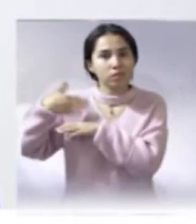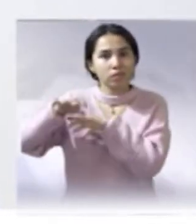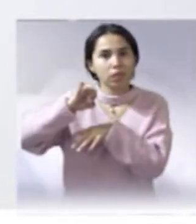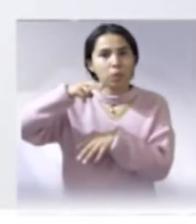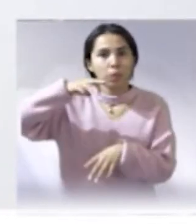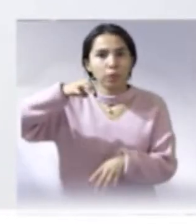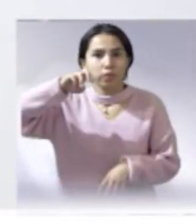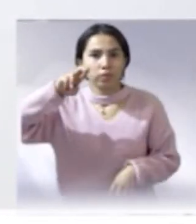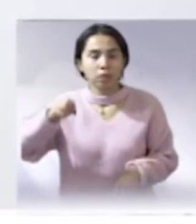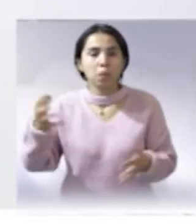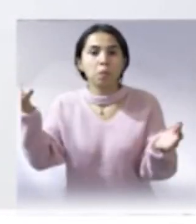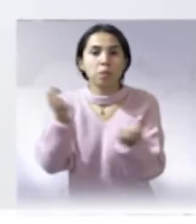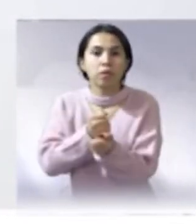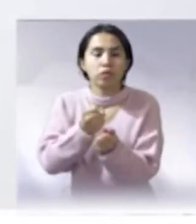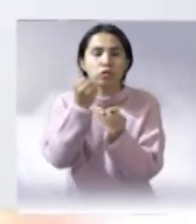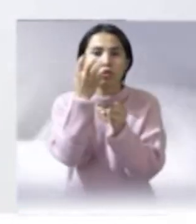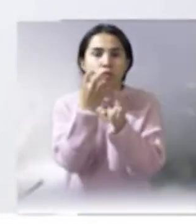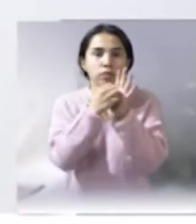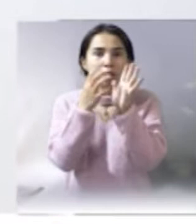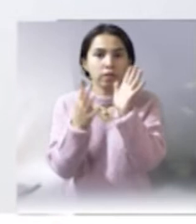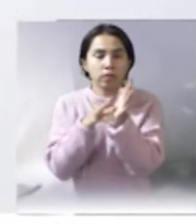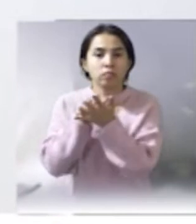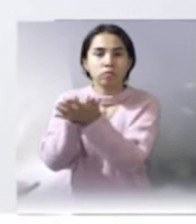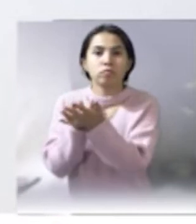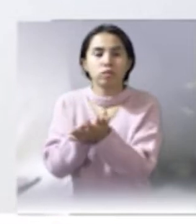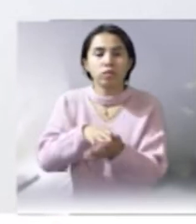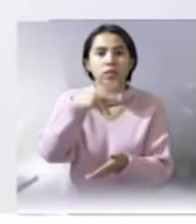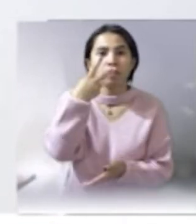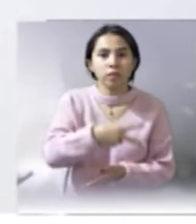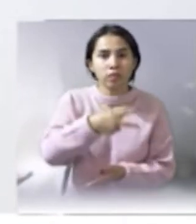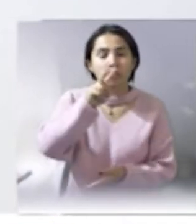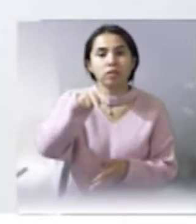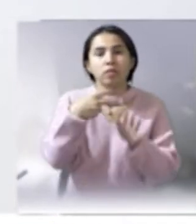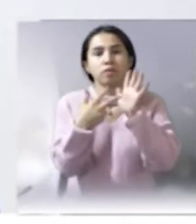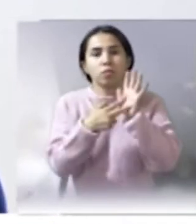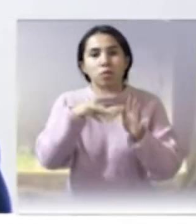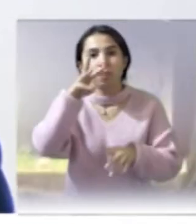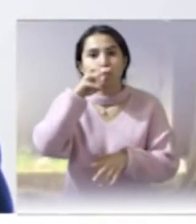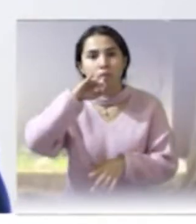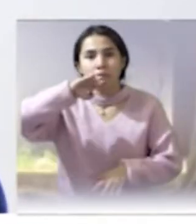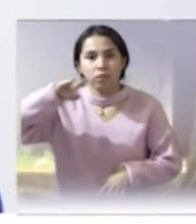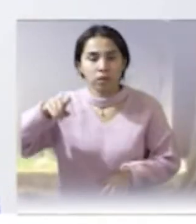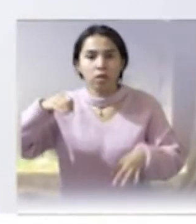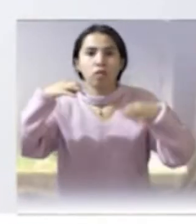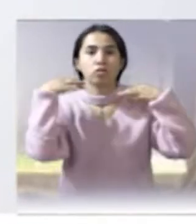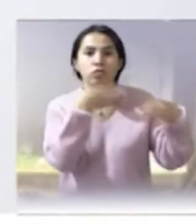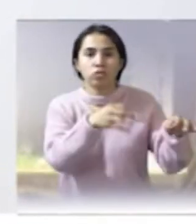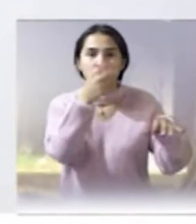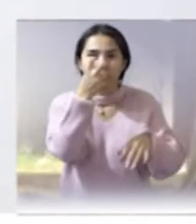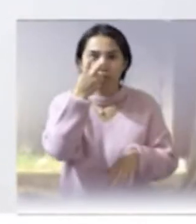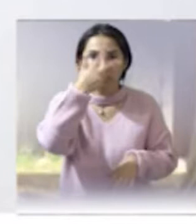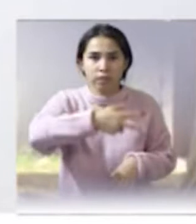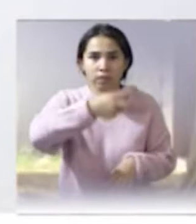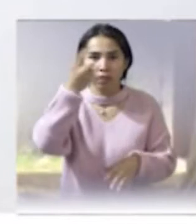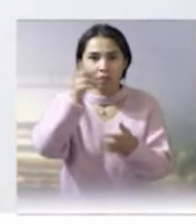голов скота, а также птицы. Для обеспечения их кормами будут использоваться паевые земли за пределами территории аула.